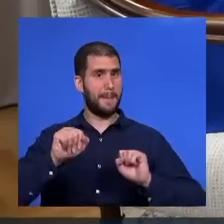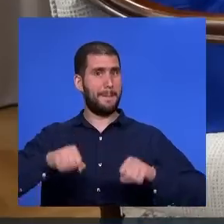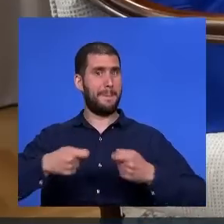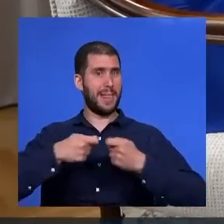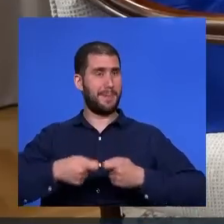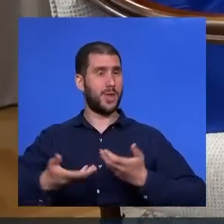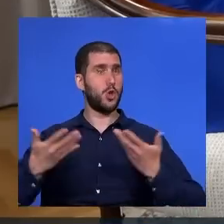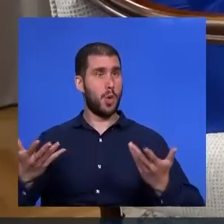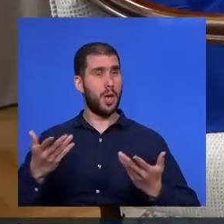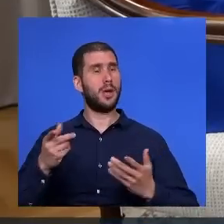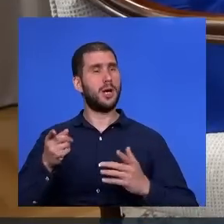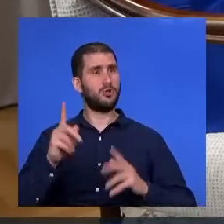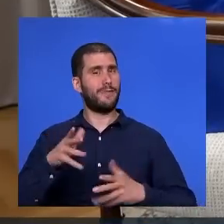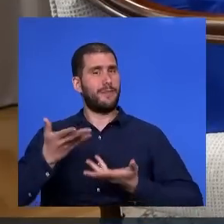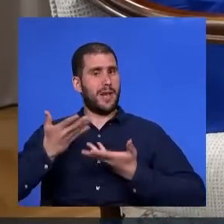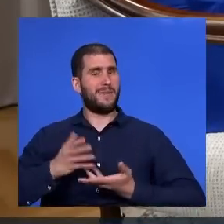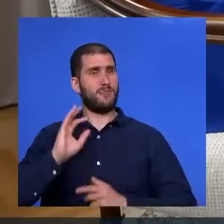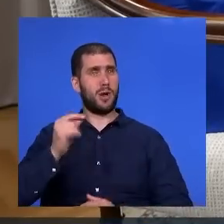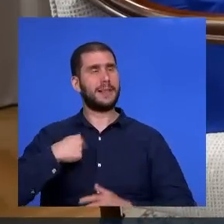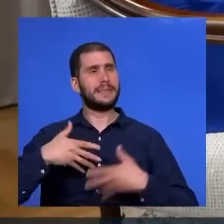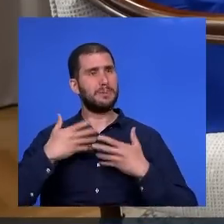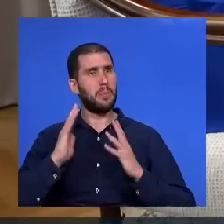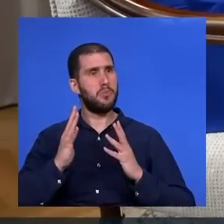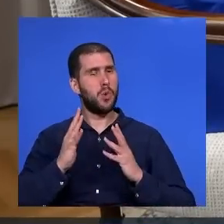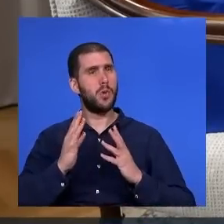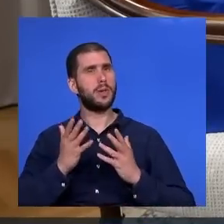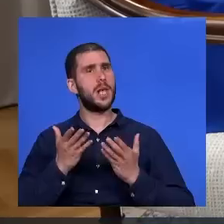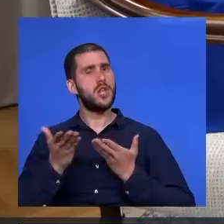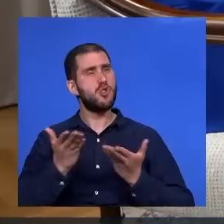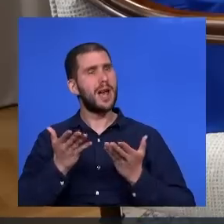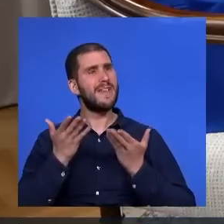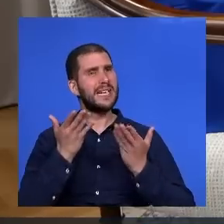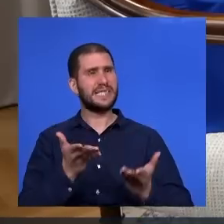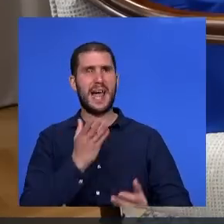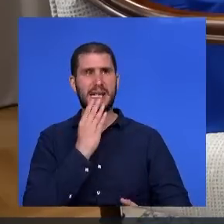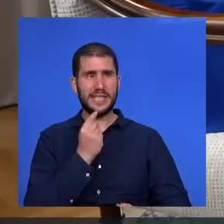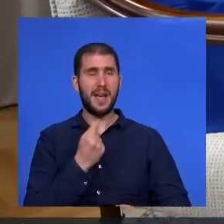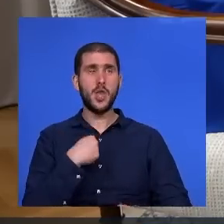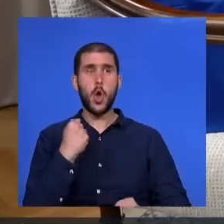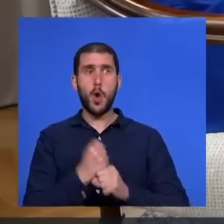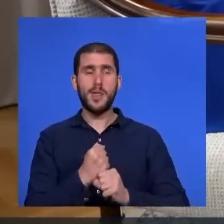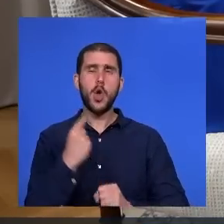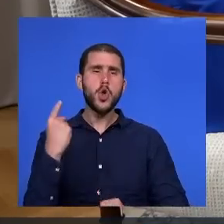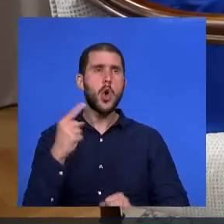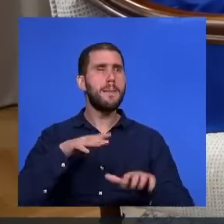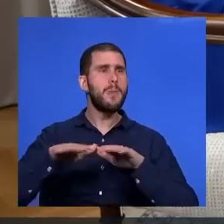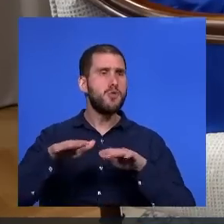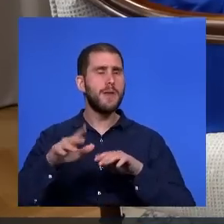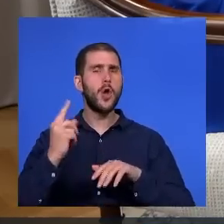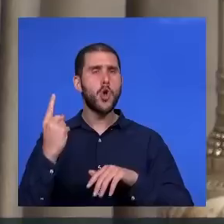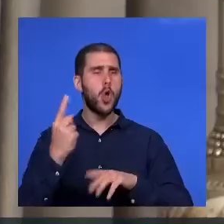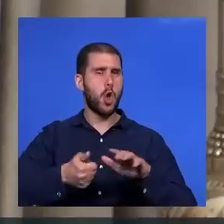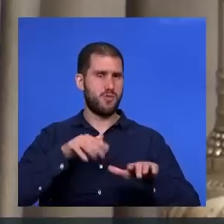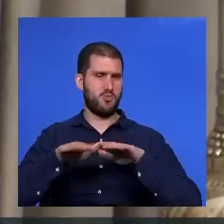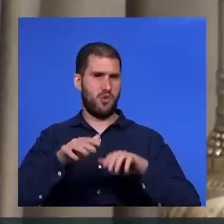שלנו, זה עכשיו על הכתפיים שלך. אני מאוד גאה ושמח לשרת ולסייע למדינת ישראל, ואני עובד עם כל ממשלה, עם כל ראש